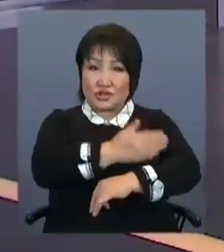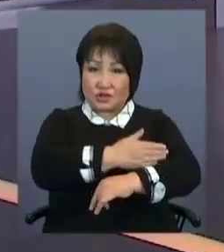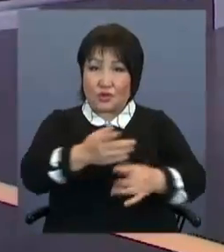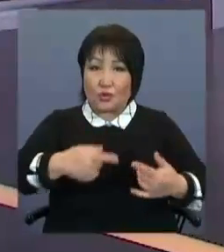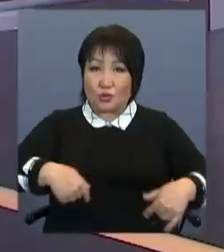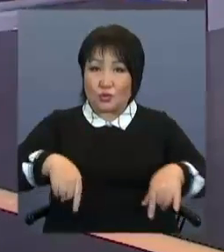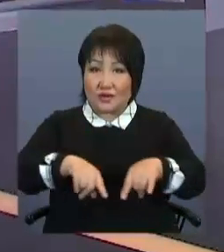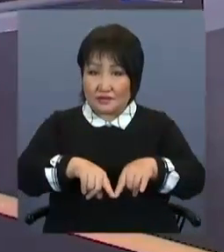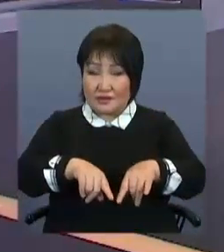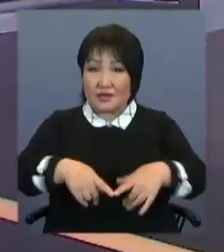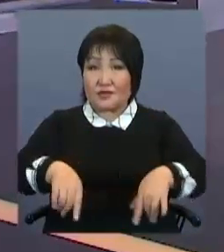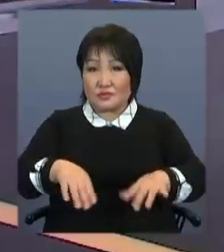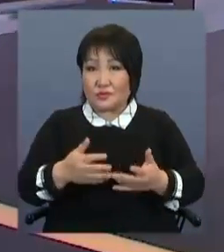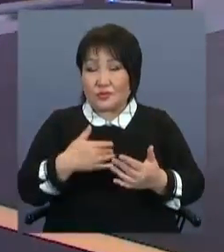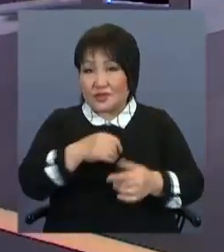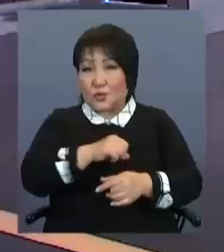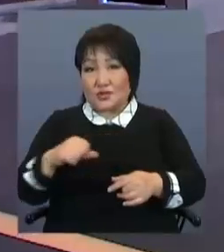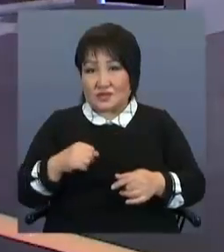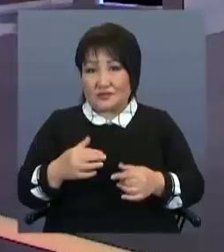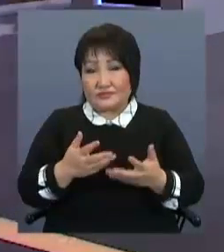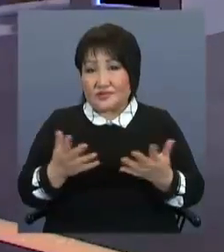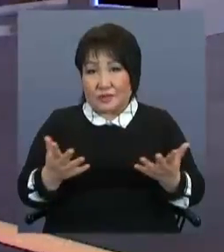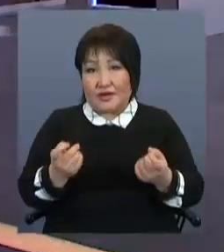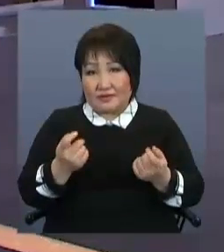өзім шамалы еңбек жасадым.